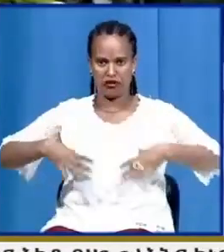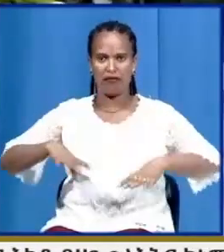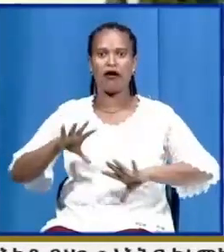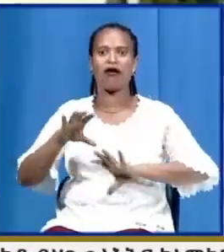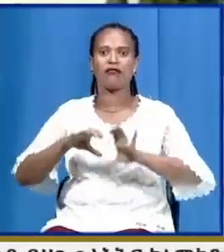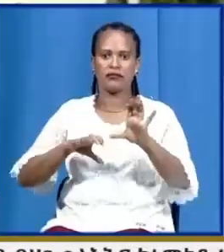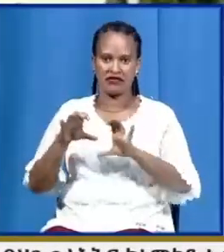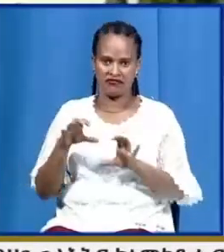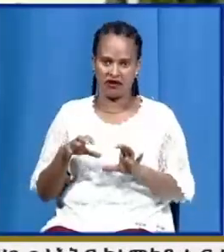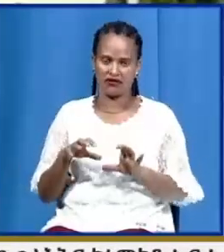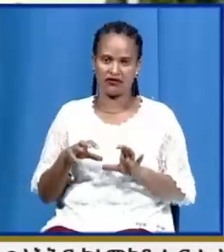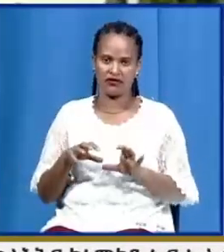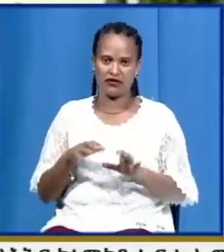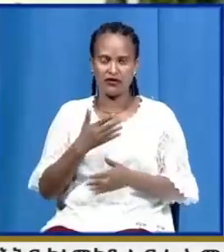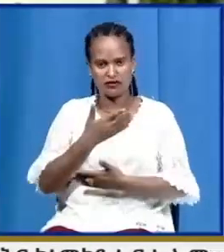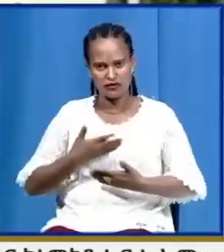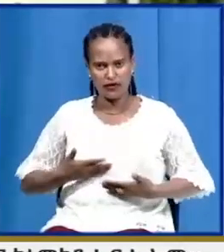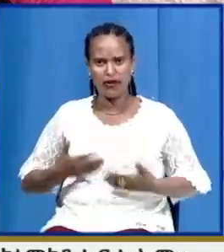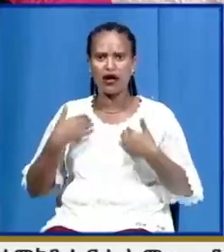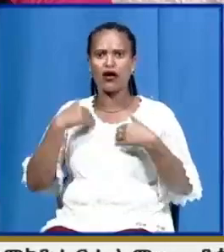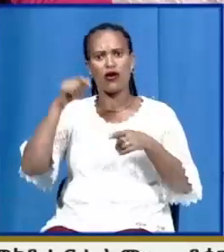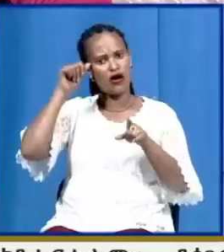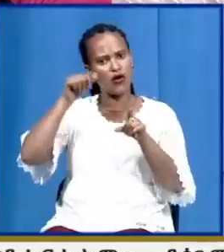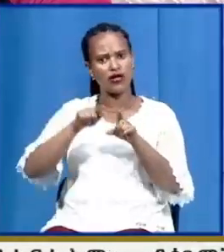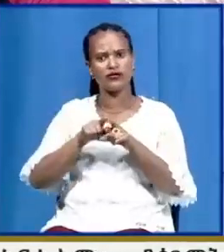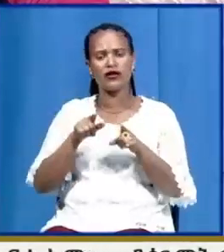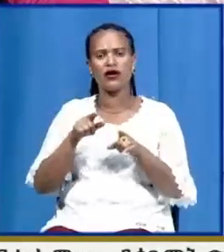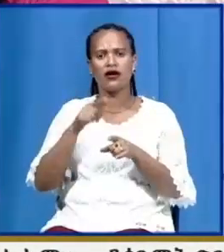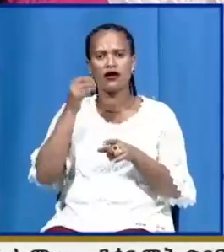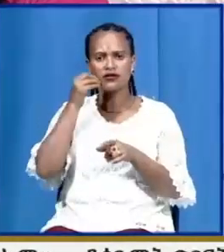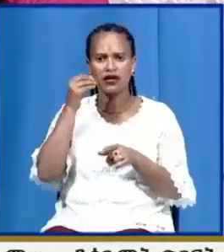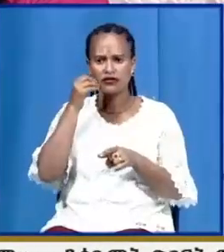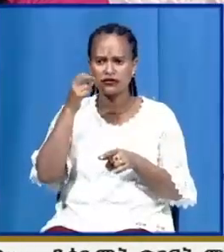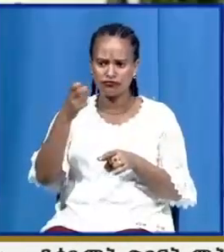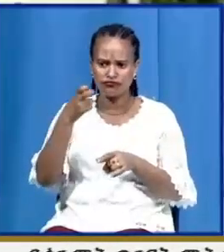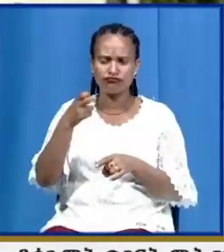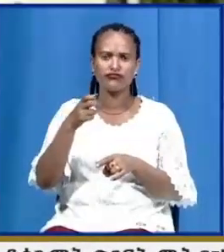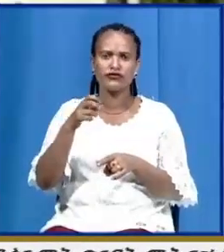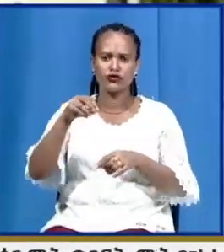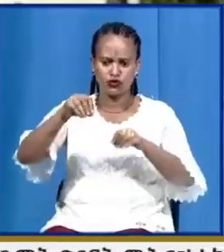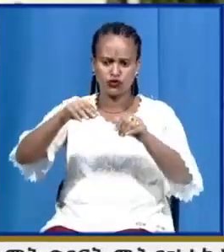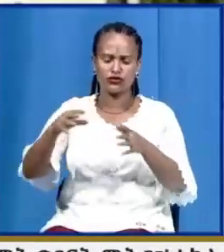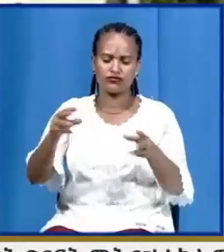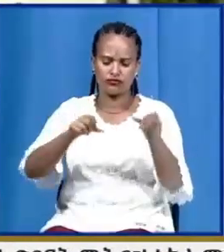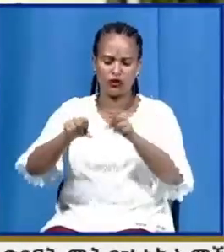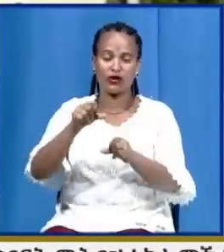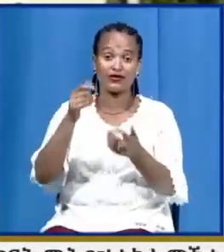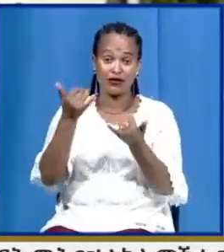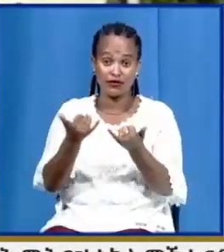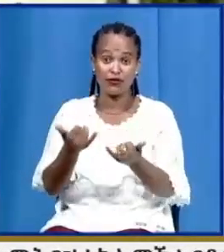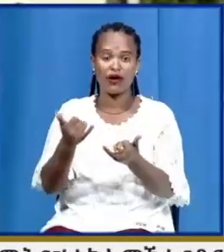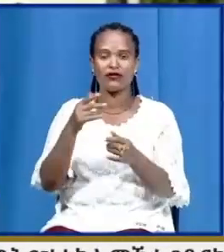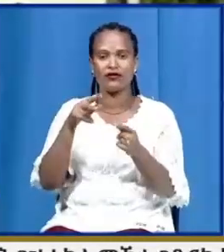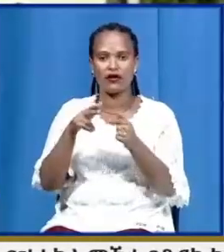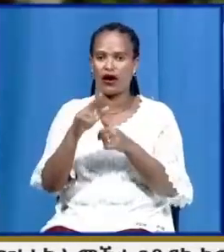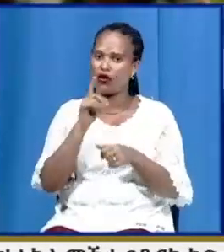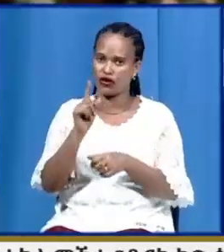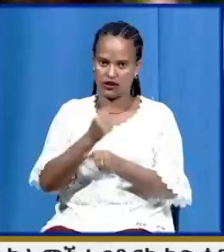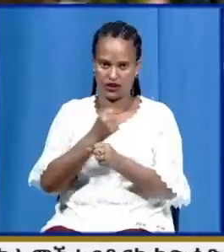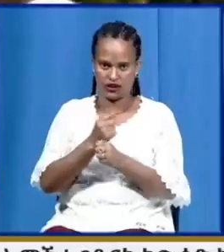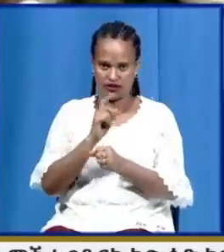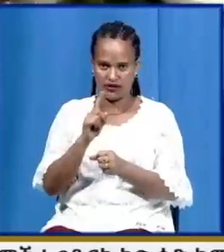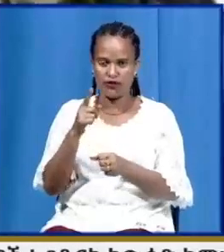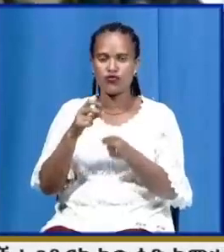ብምባን ድዩ ዝጠመያ እኒህዋ ኣሕዋትና ገዛገዛ ነኸድና ሕሩጭ እናዋፃእና ክሳብ ዛሎ ማዓንቲ ሰዓት ኣይቋረፅና ይንሰርሕ ኢና